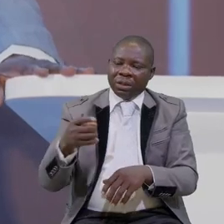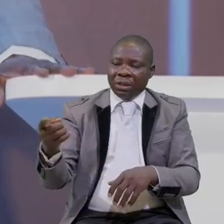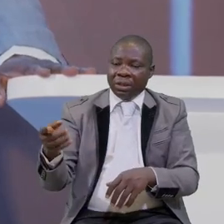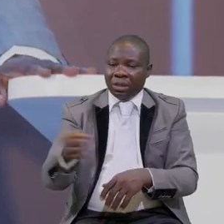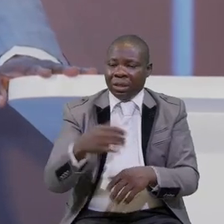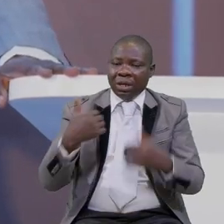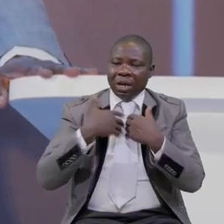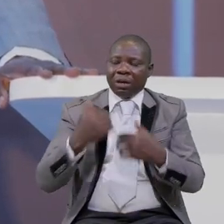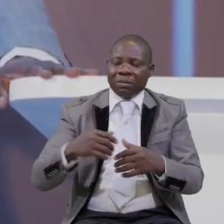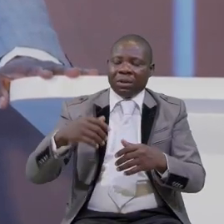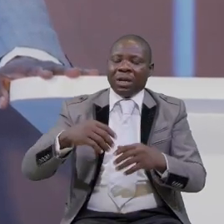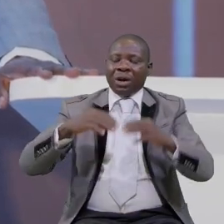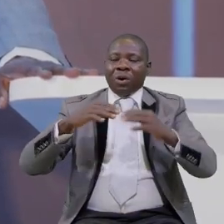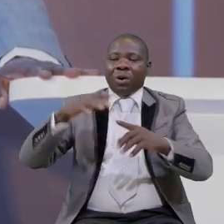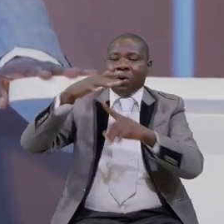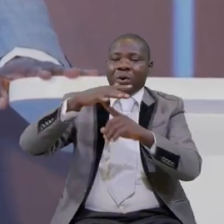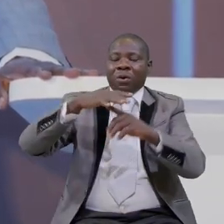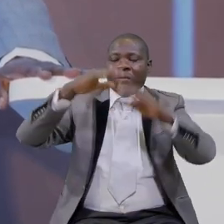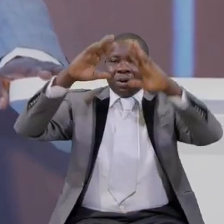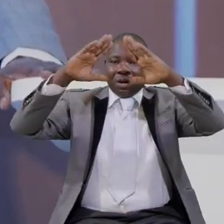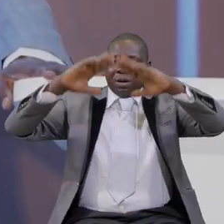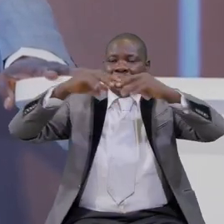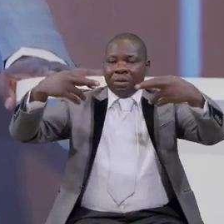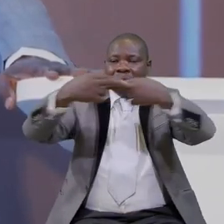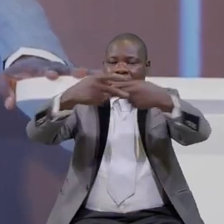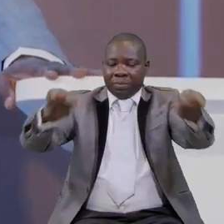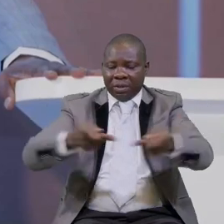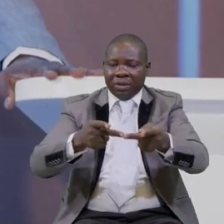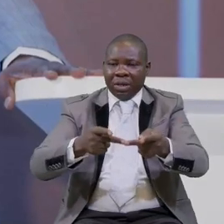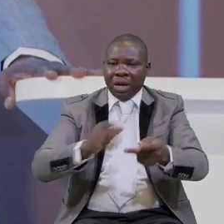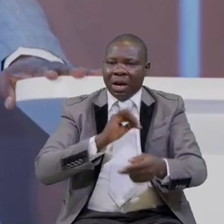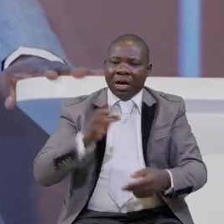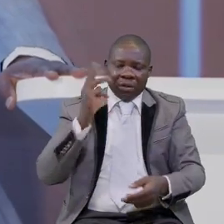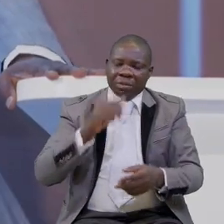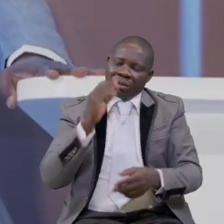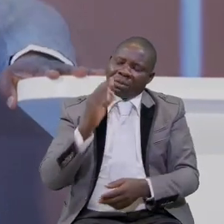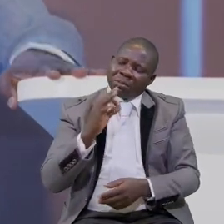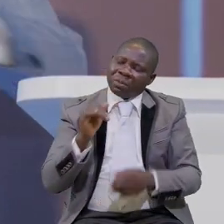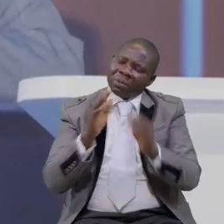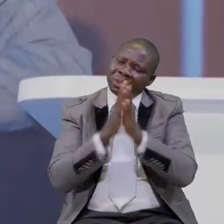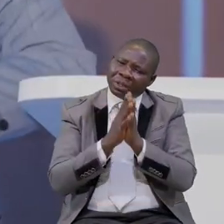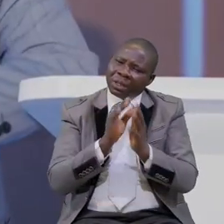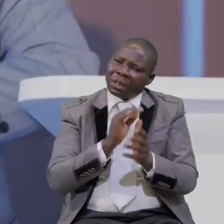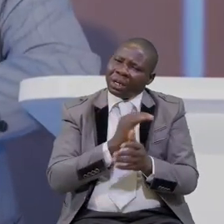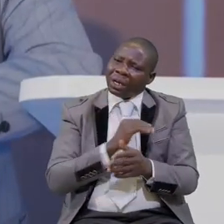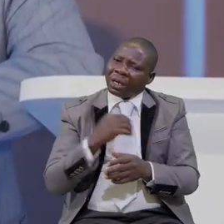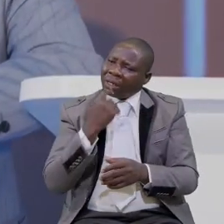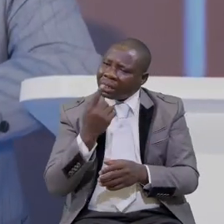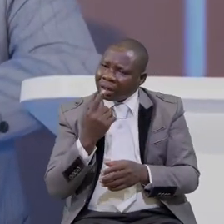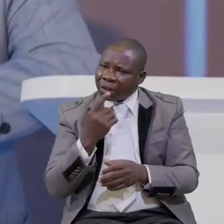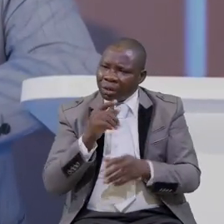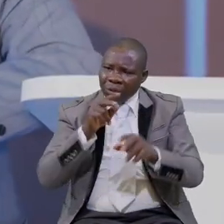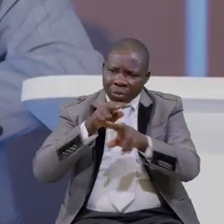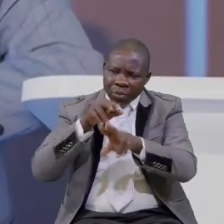ils avaient des galeries. Je priais et j'ai dit, regardez ceci. Toi,